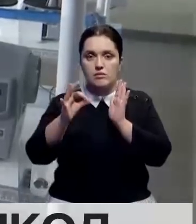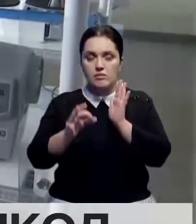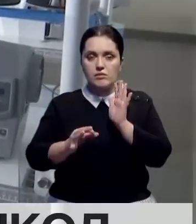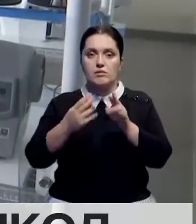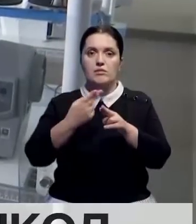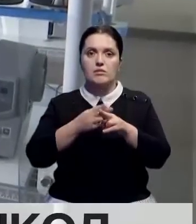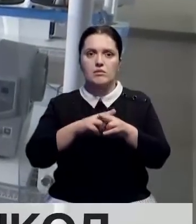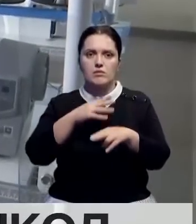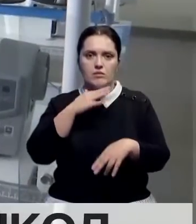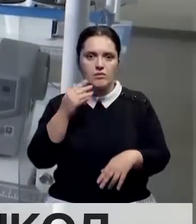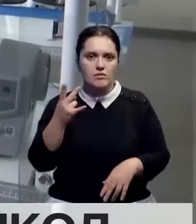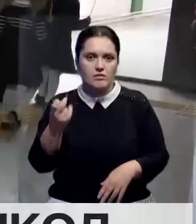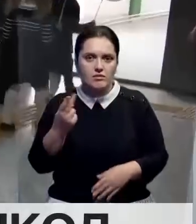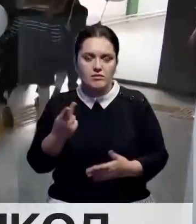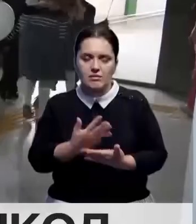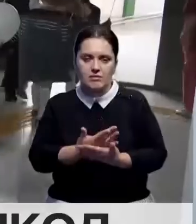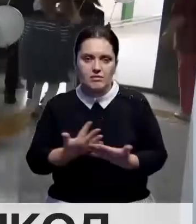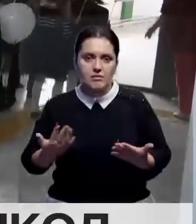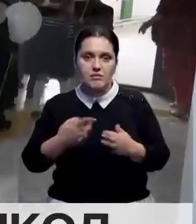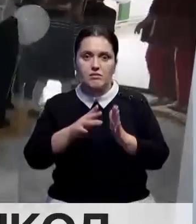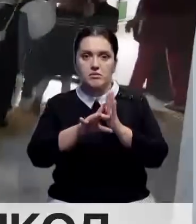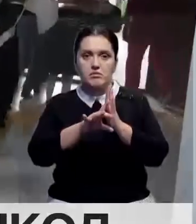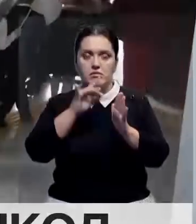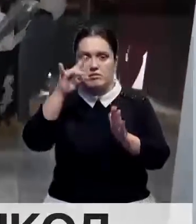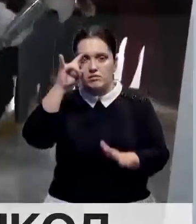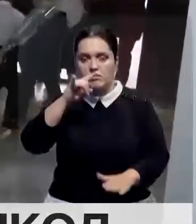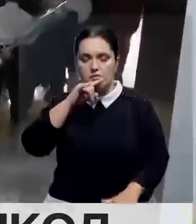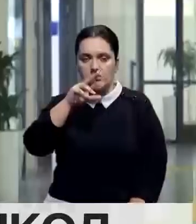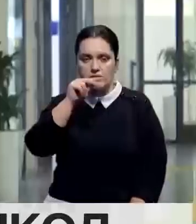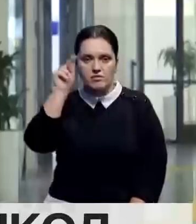принципе, многонационального района выбрали государственный язык обучения.